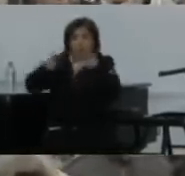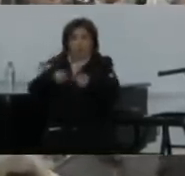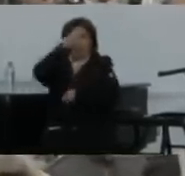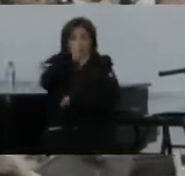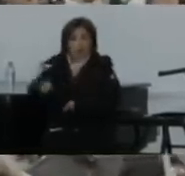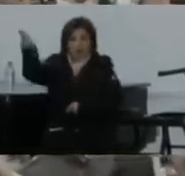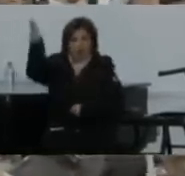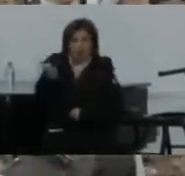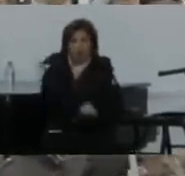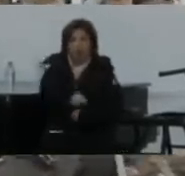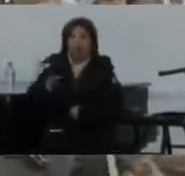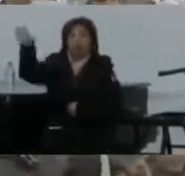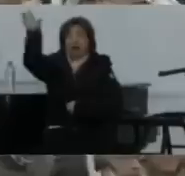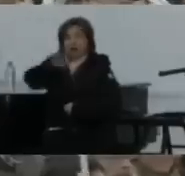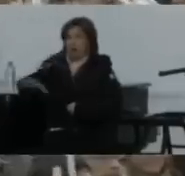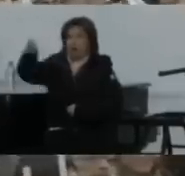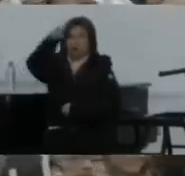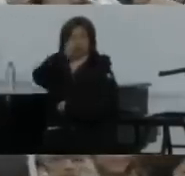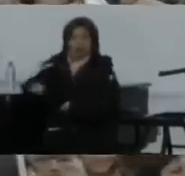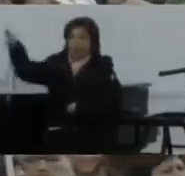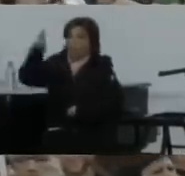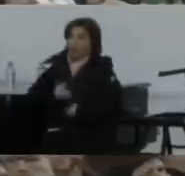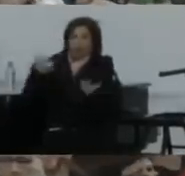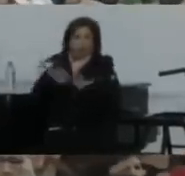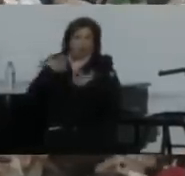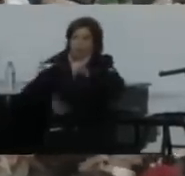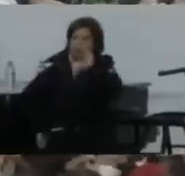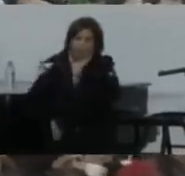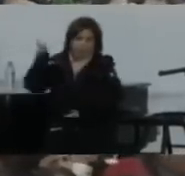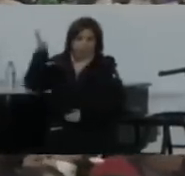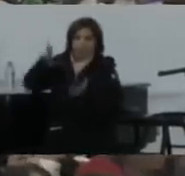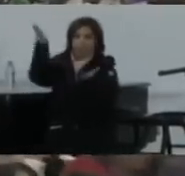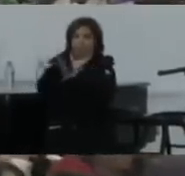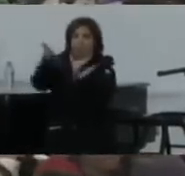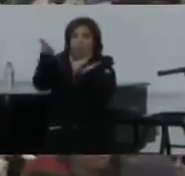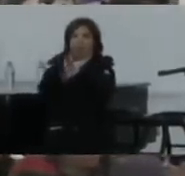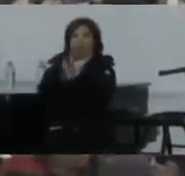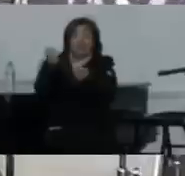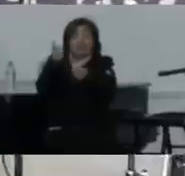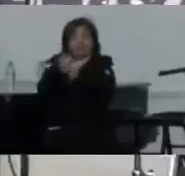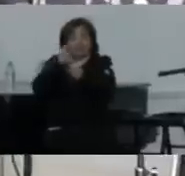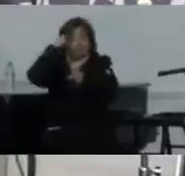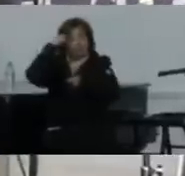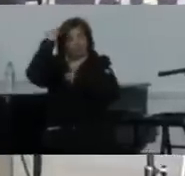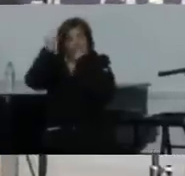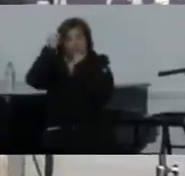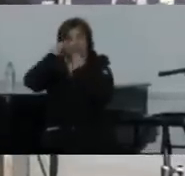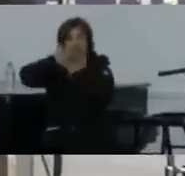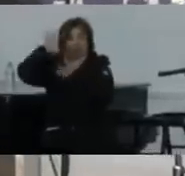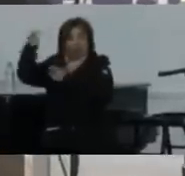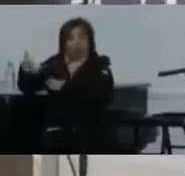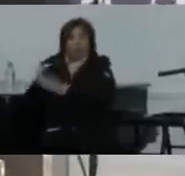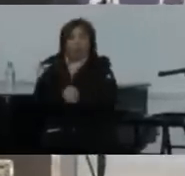coglioni anche le regioni e basta. Dobbiamo pensare in un altro modo. Siamo